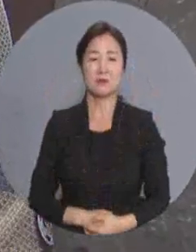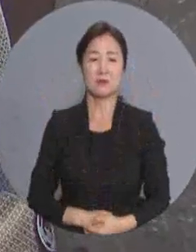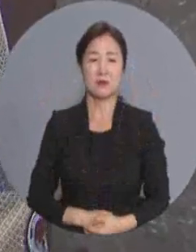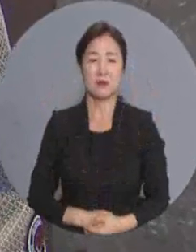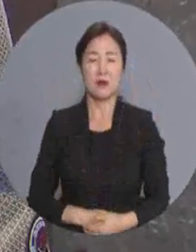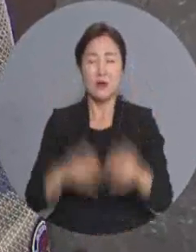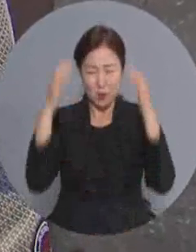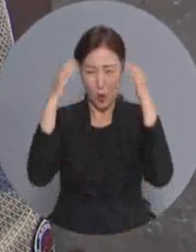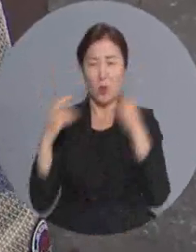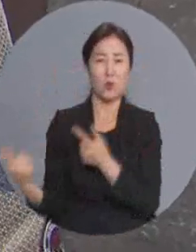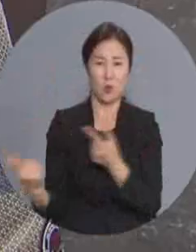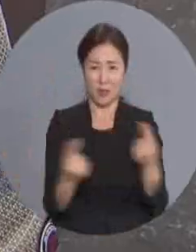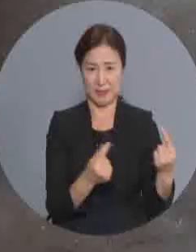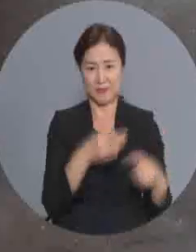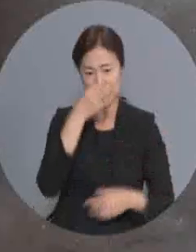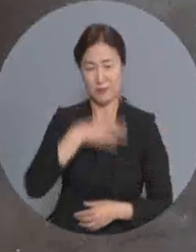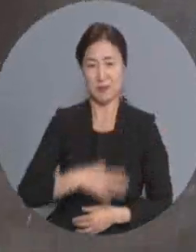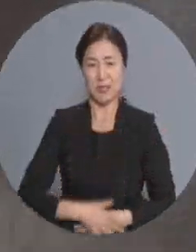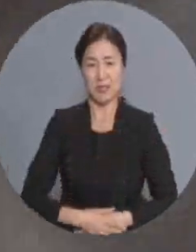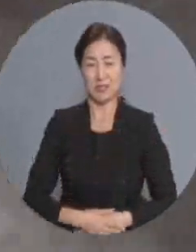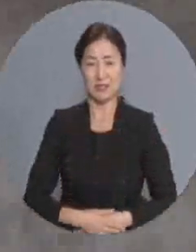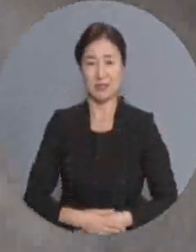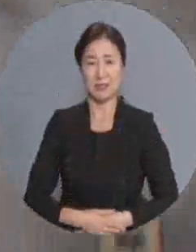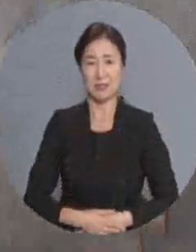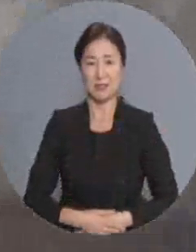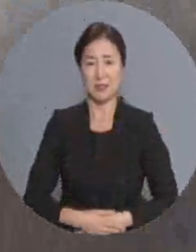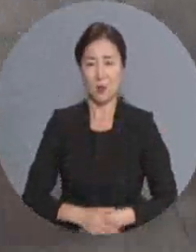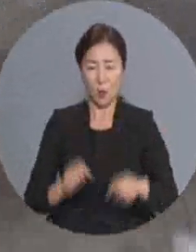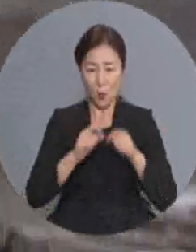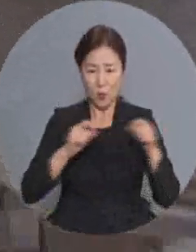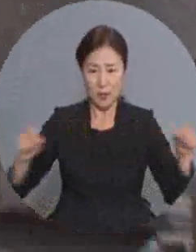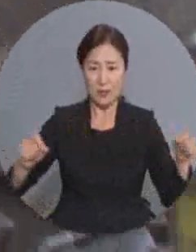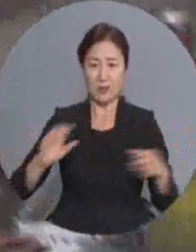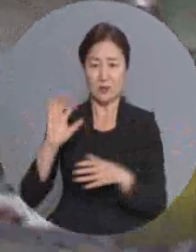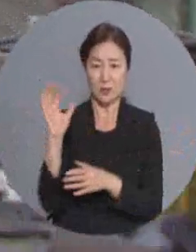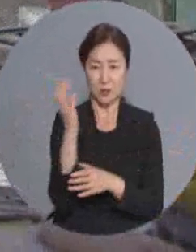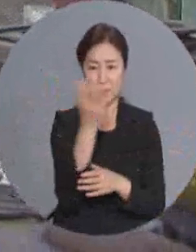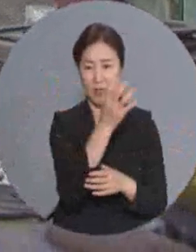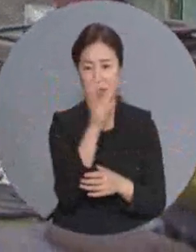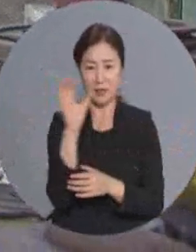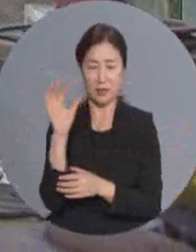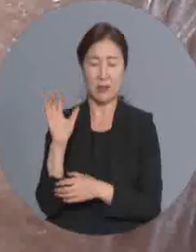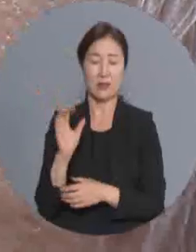힘들어 이런 사람 다 힘들지 풍 한족